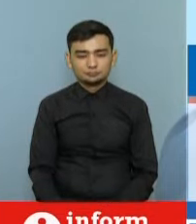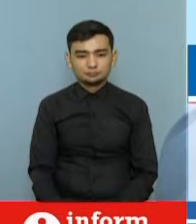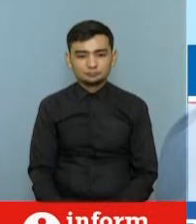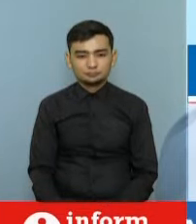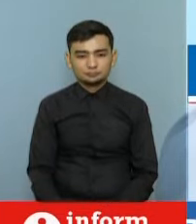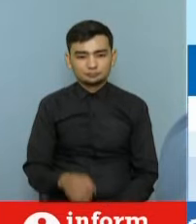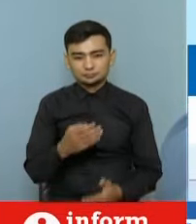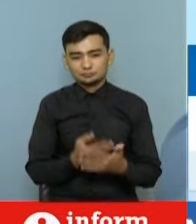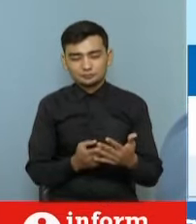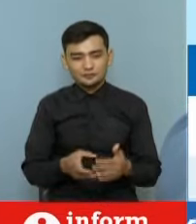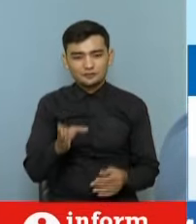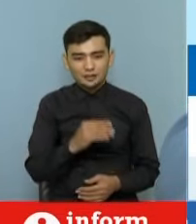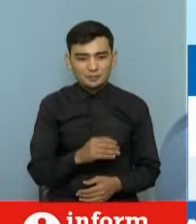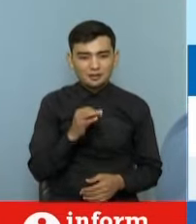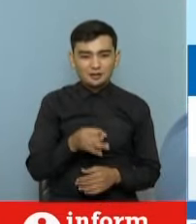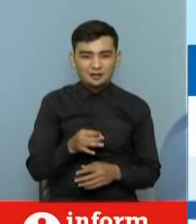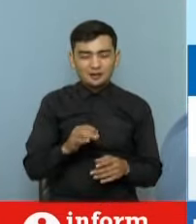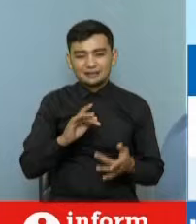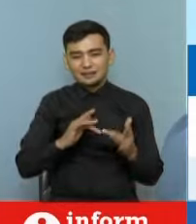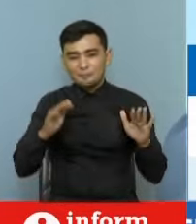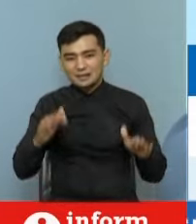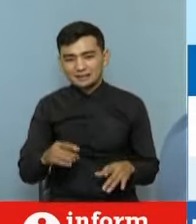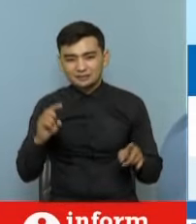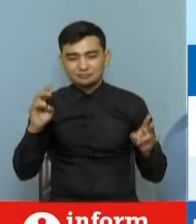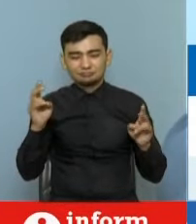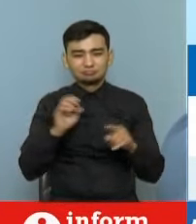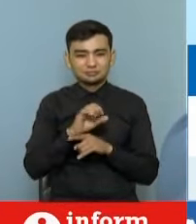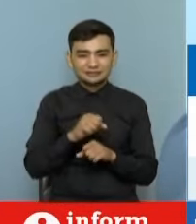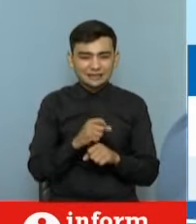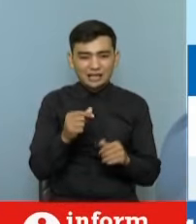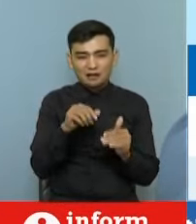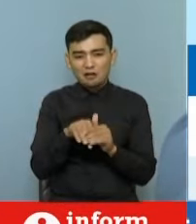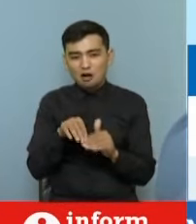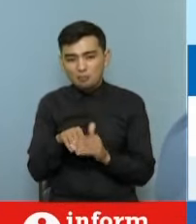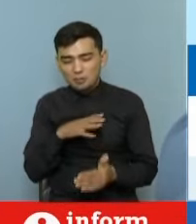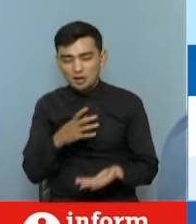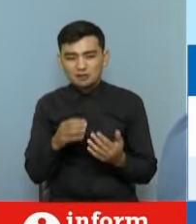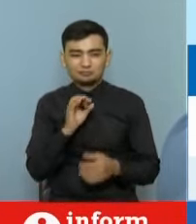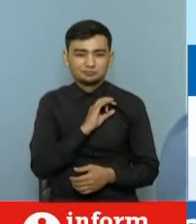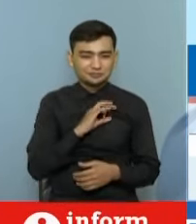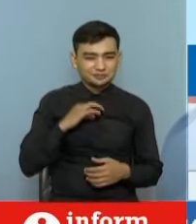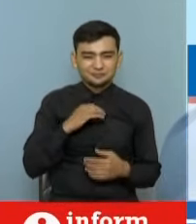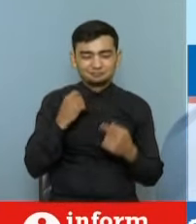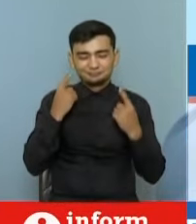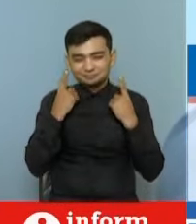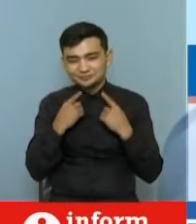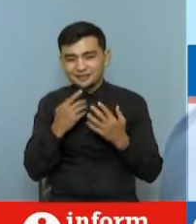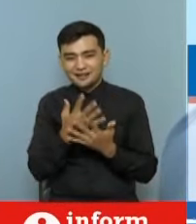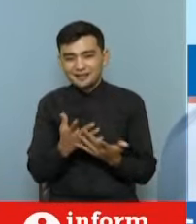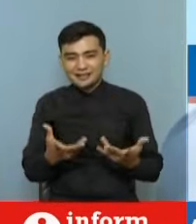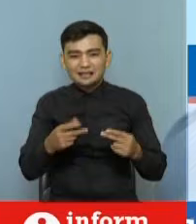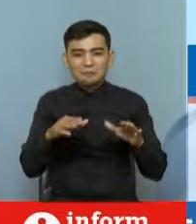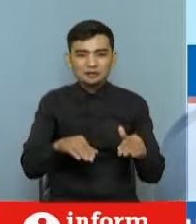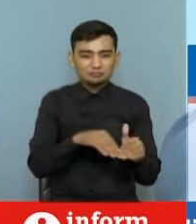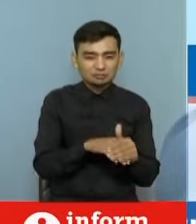Настоятельно рекомендуем не выкладывать в социальных сетях денежные накопления, ювелирные изделия и места их